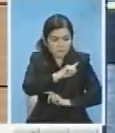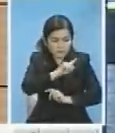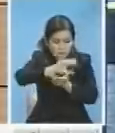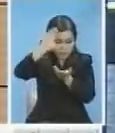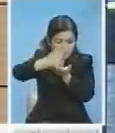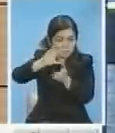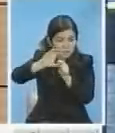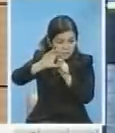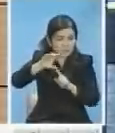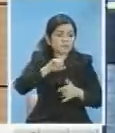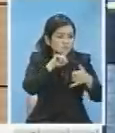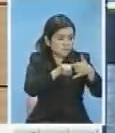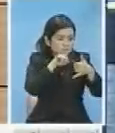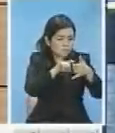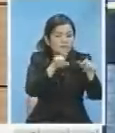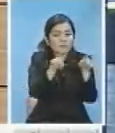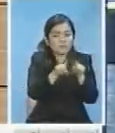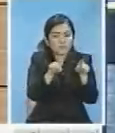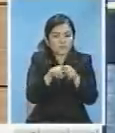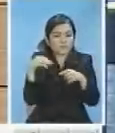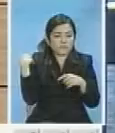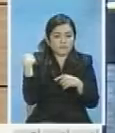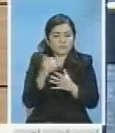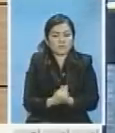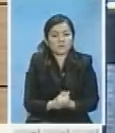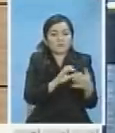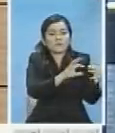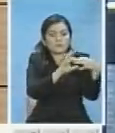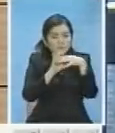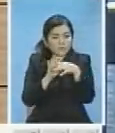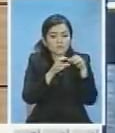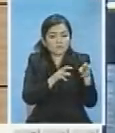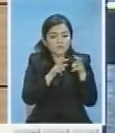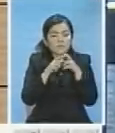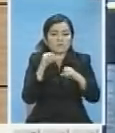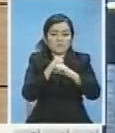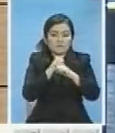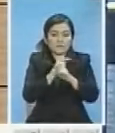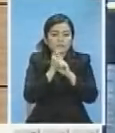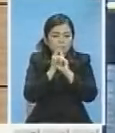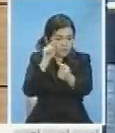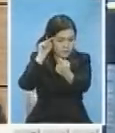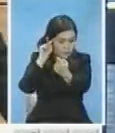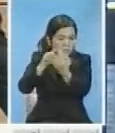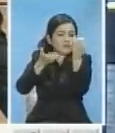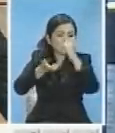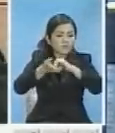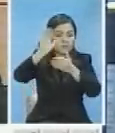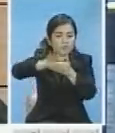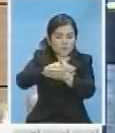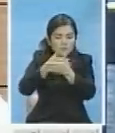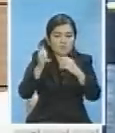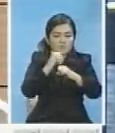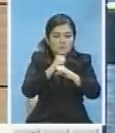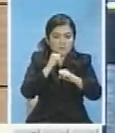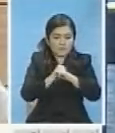ะได้มีการดำเนินการสอบถามเพราะเป็นเรื่องของการปฏิบัติให้เป็นไปตามวิสัยทัศน์พันธกิจและปฏิบัติให้เป็น